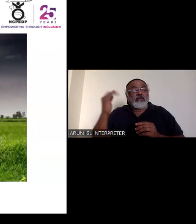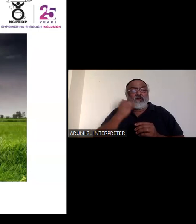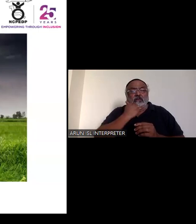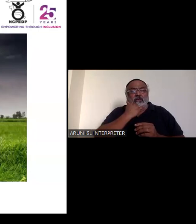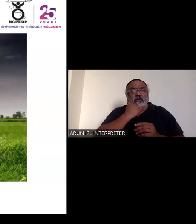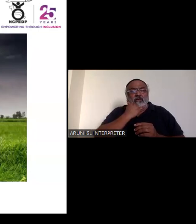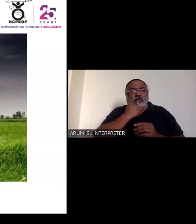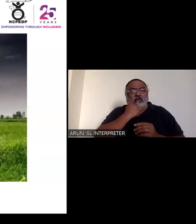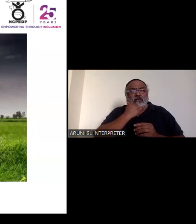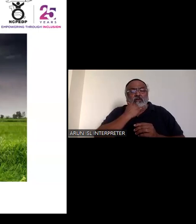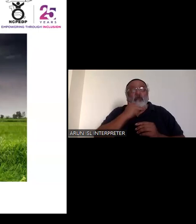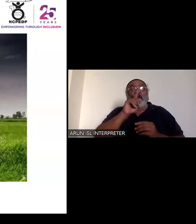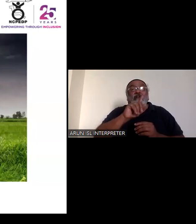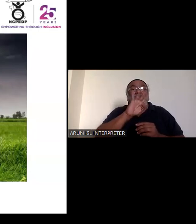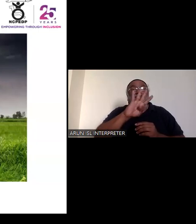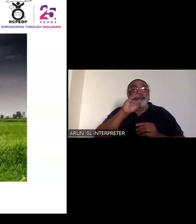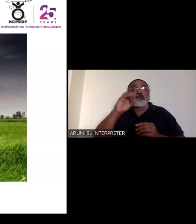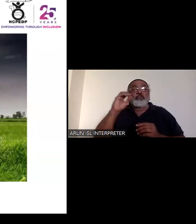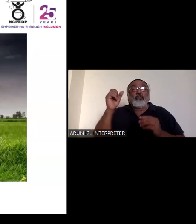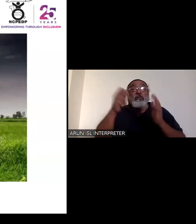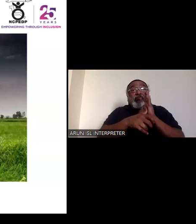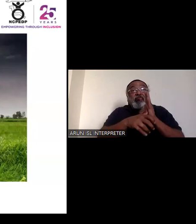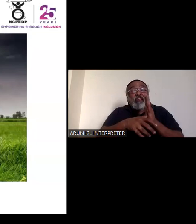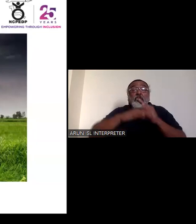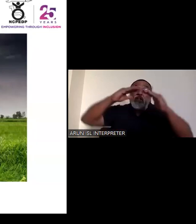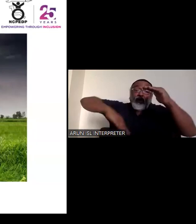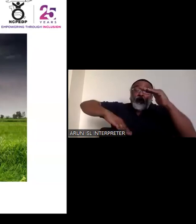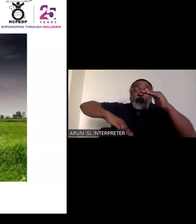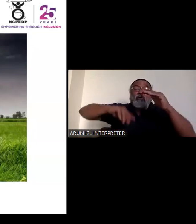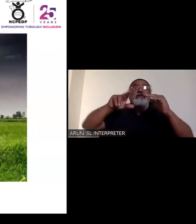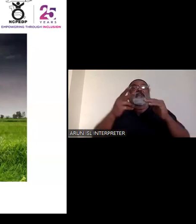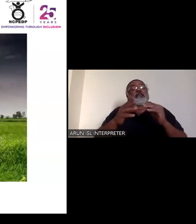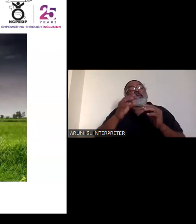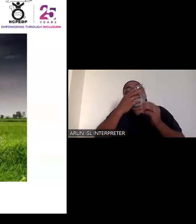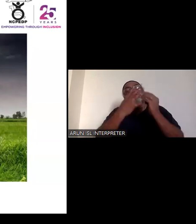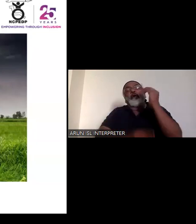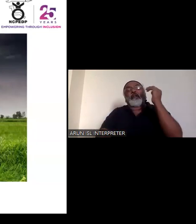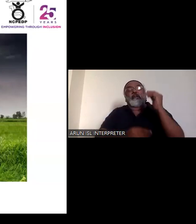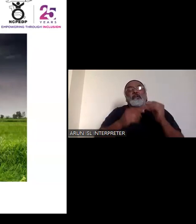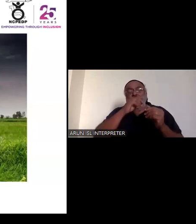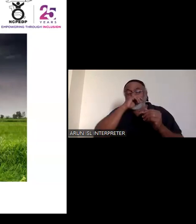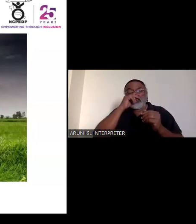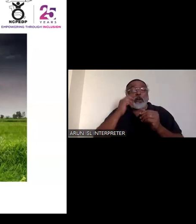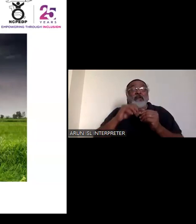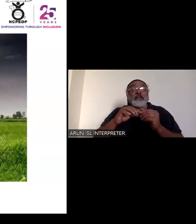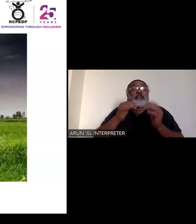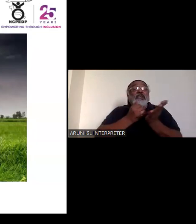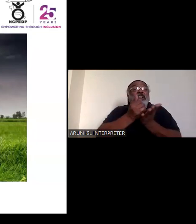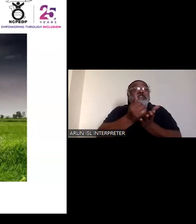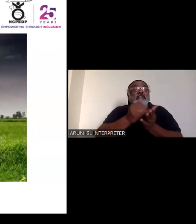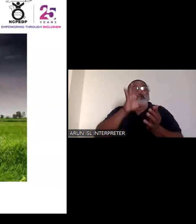अर्न्स समथिंग बिलो देन दैट. Similarly, for rural areas, it's around 900 rupees. ठीक